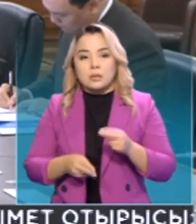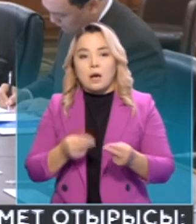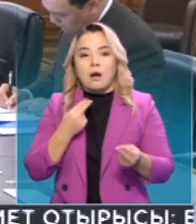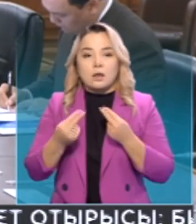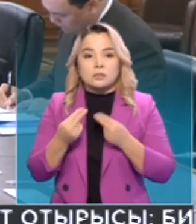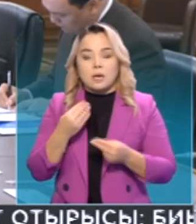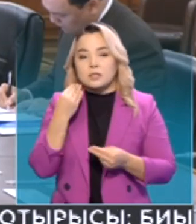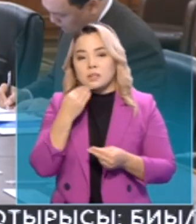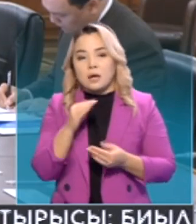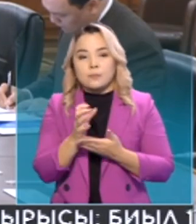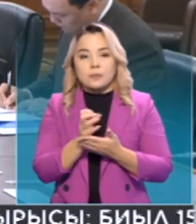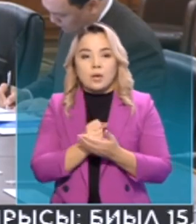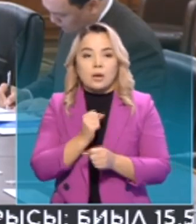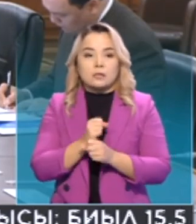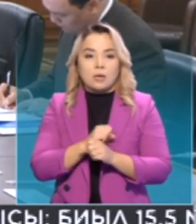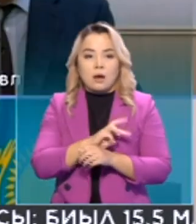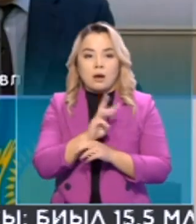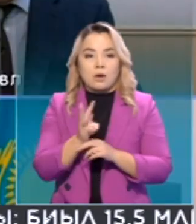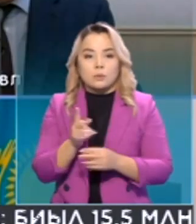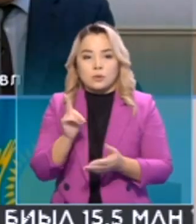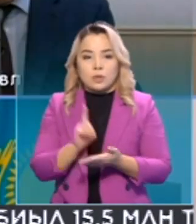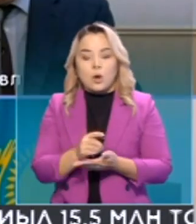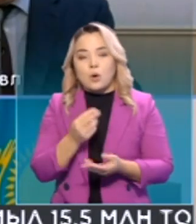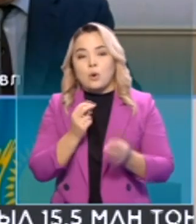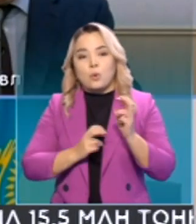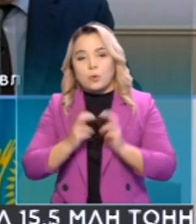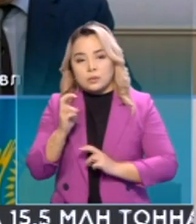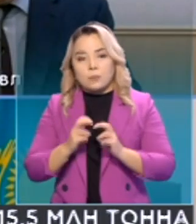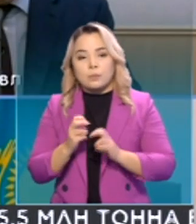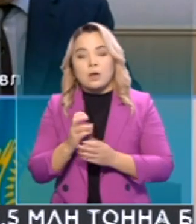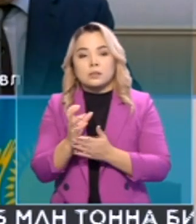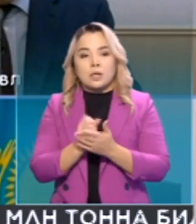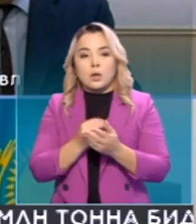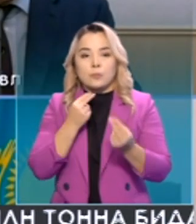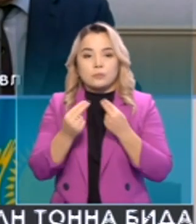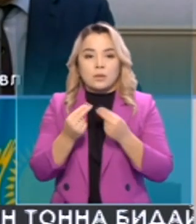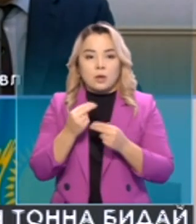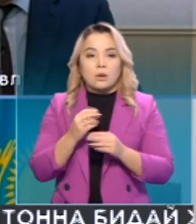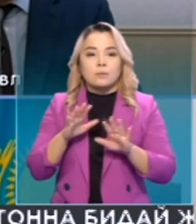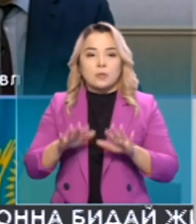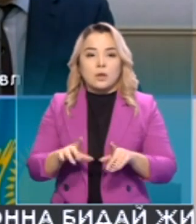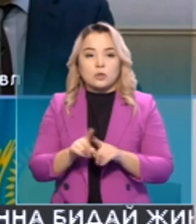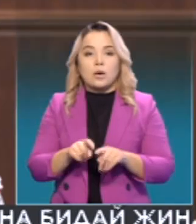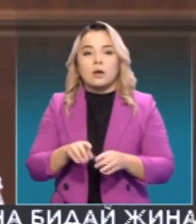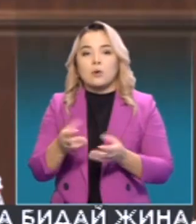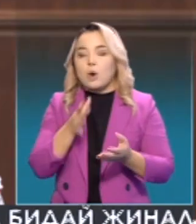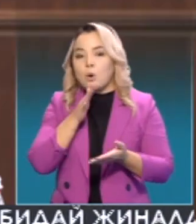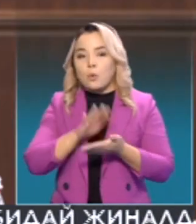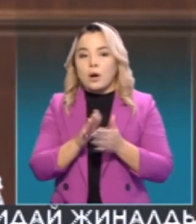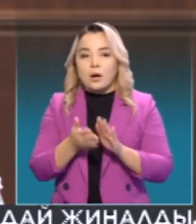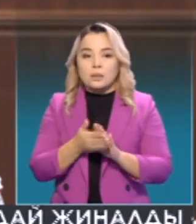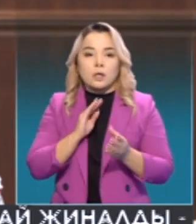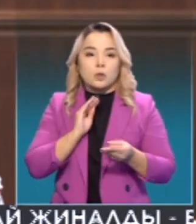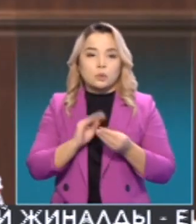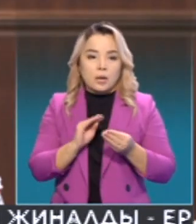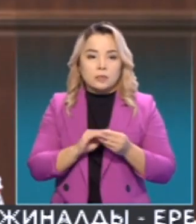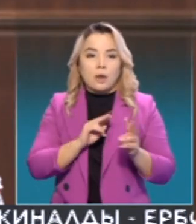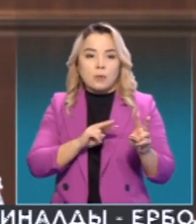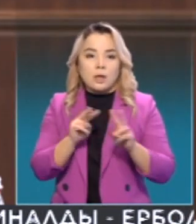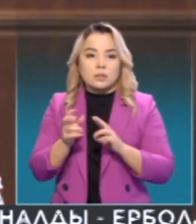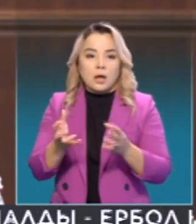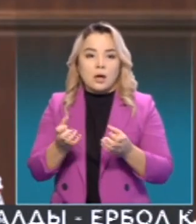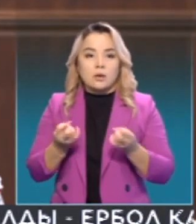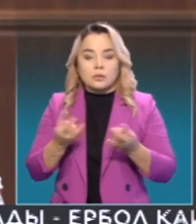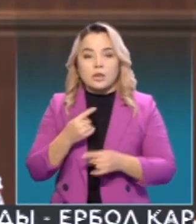астықтың сапалы сақталуын қамтамасыз етсін. Өнімнің астық қоймаларына уақытылы қабылдануын тұрақты бақылауға алсын.